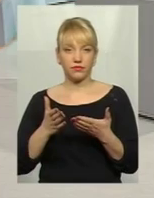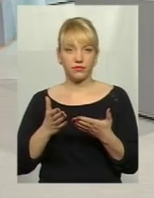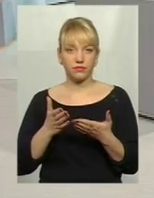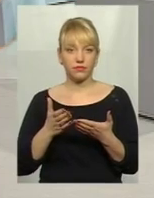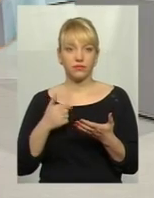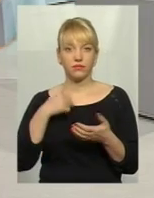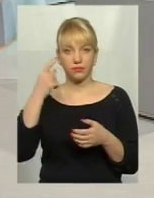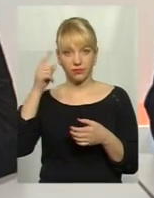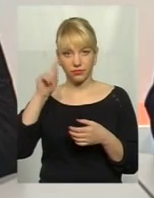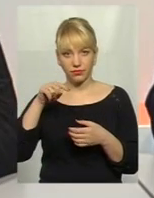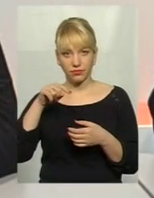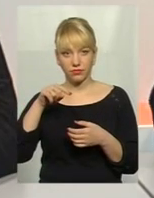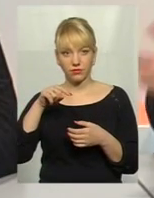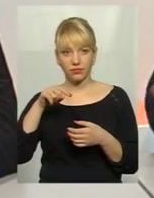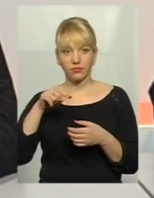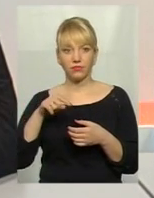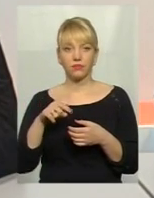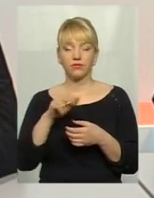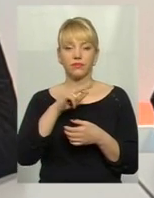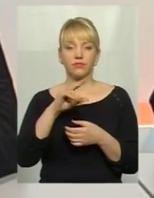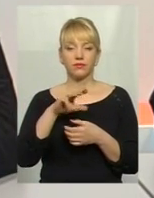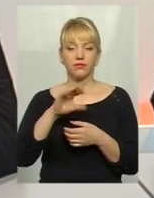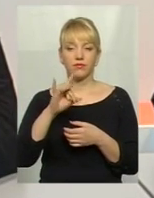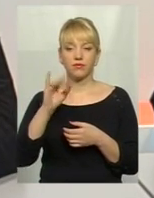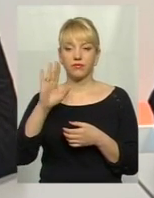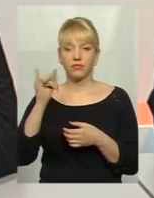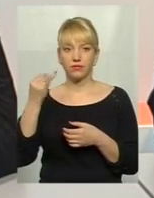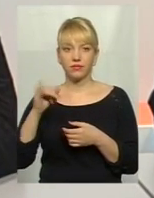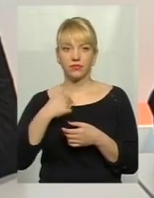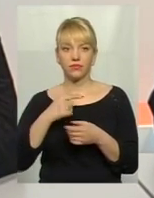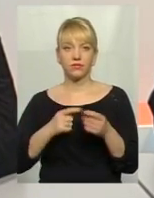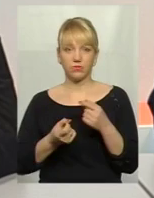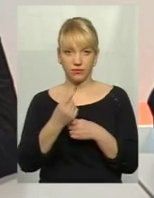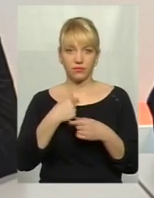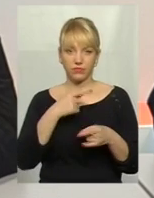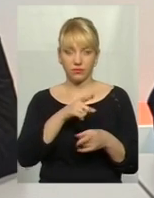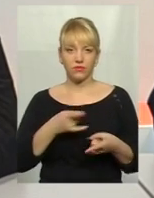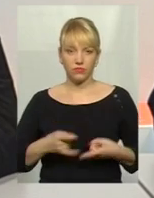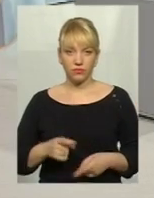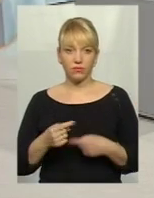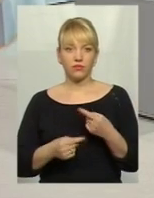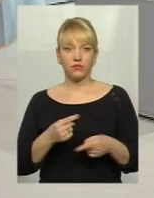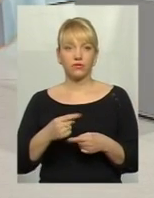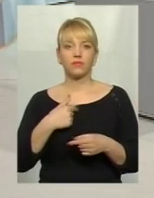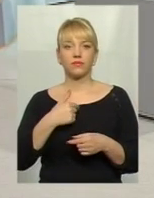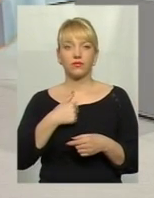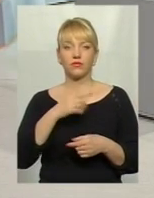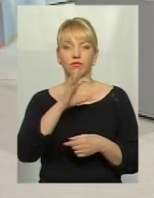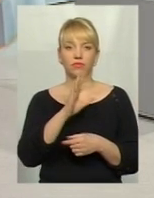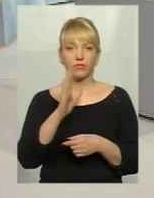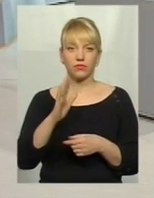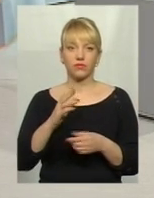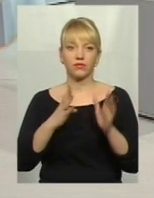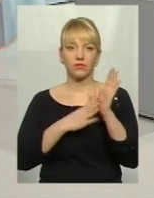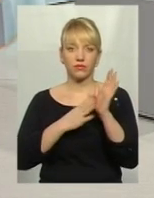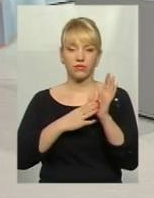я знаю, я... Якби Чемеровецький родом, і я знаю, що Олександр Володимирович, не дивлячись на вихідні дні, в 9-й годині йде